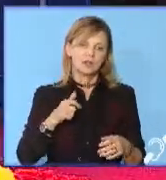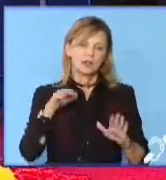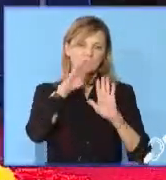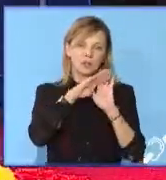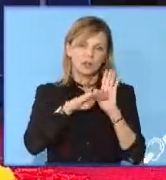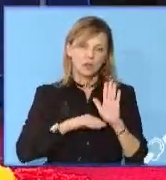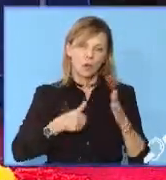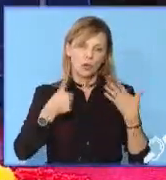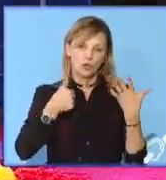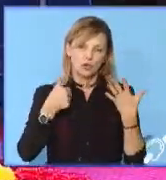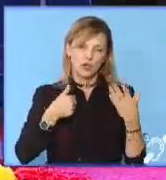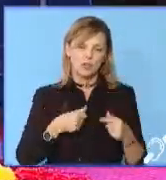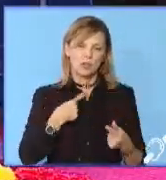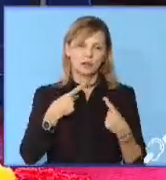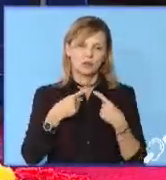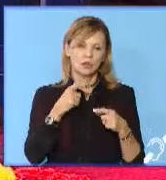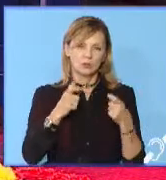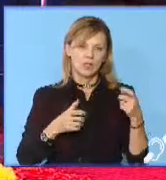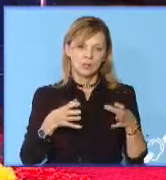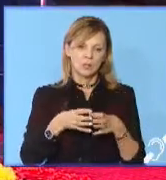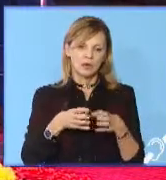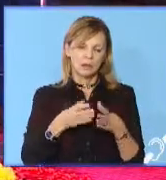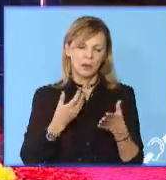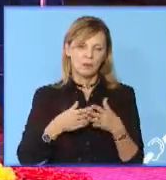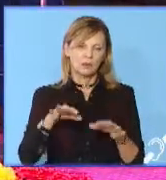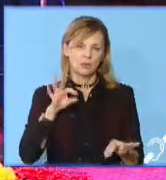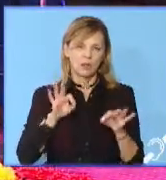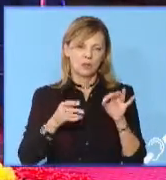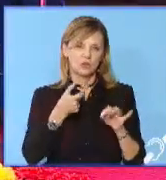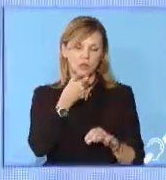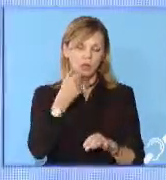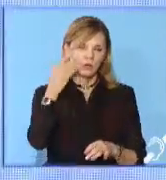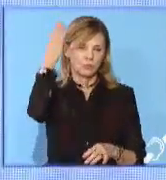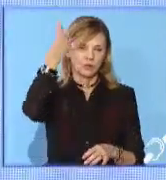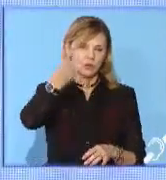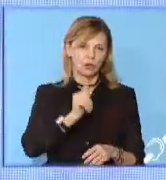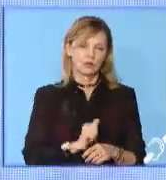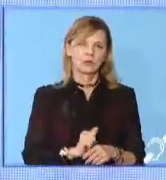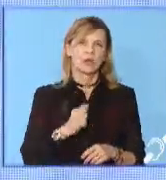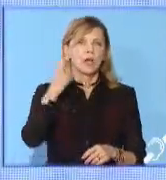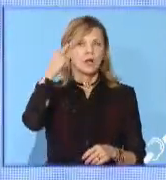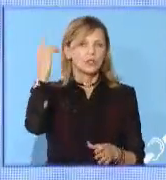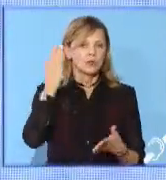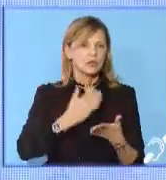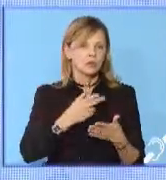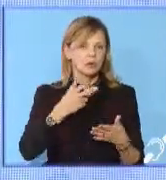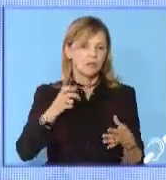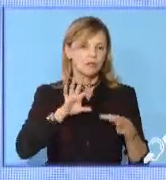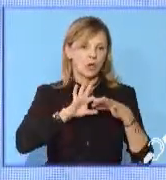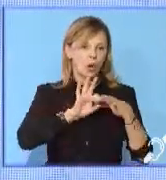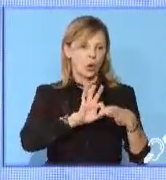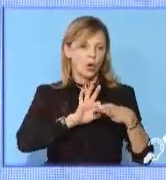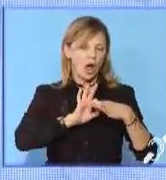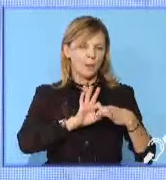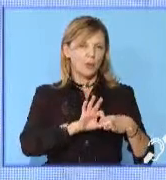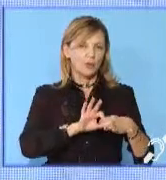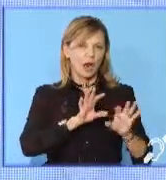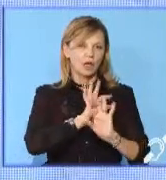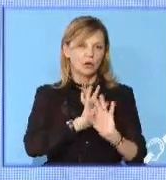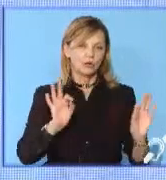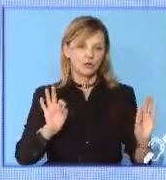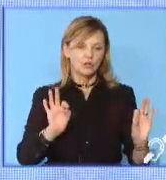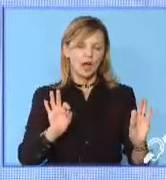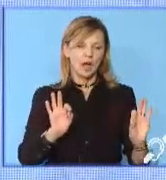puțin în top 6. S-a discutat și despre echipa pentru alegerile de anul viitor. Cert este că fără o colaborare concretă, practică,